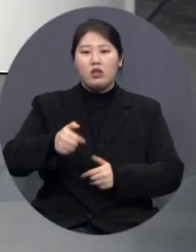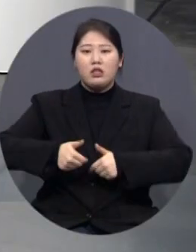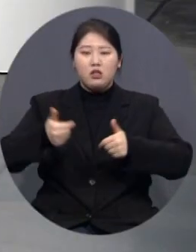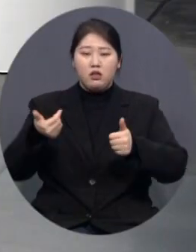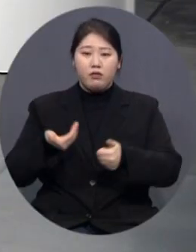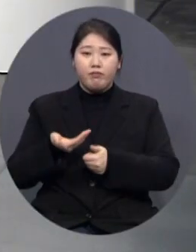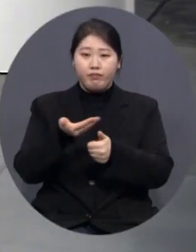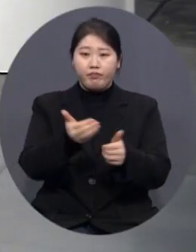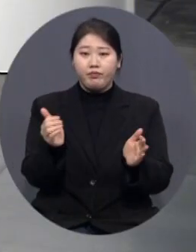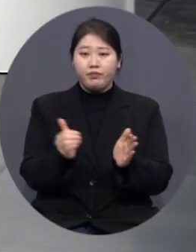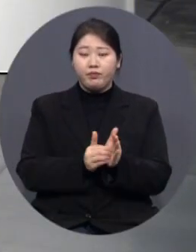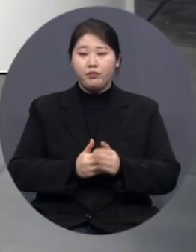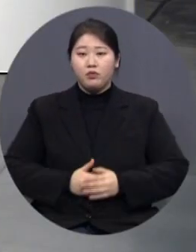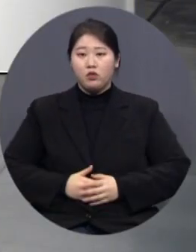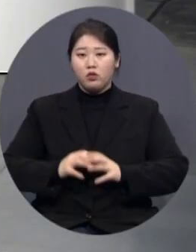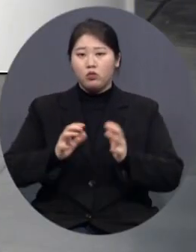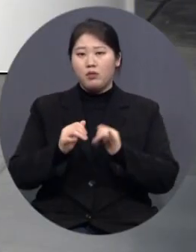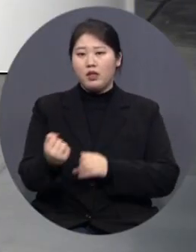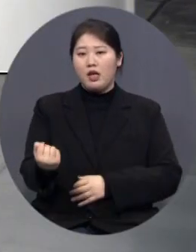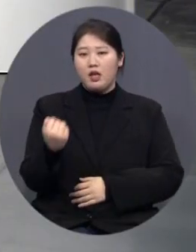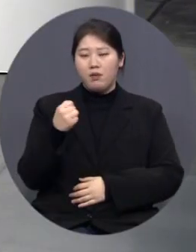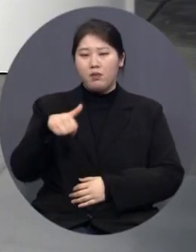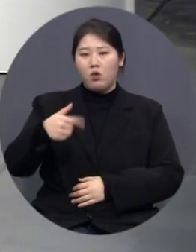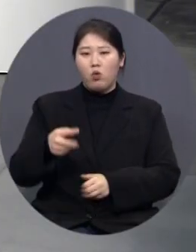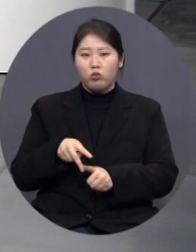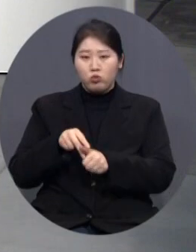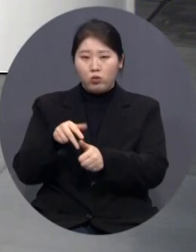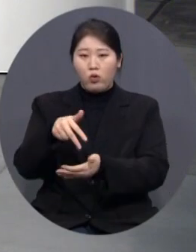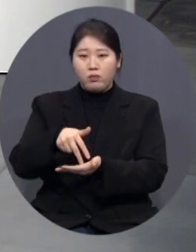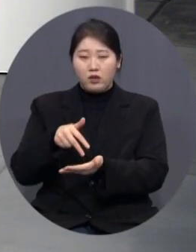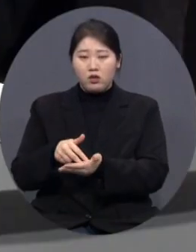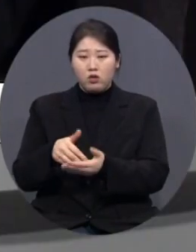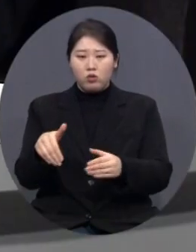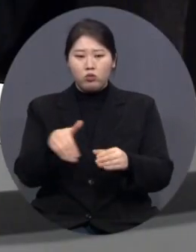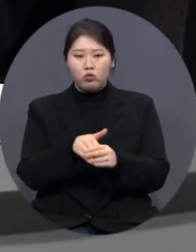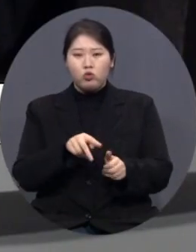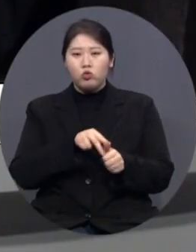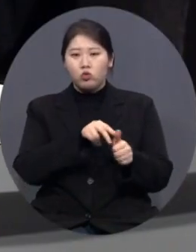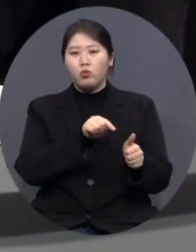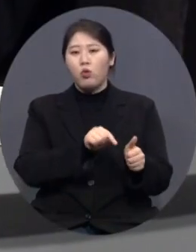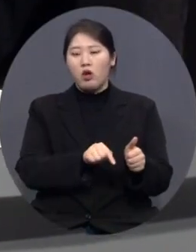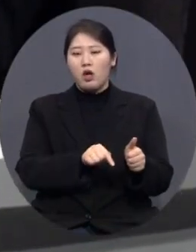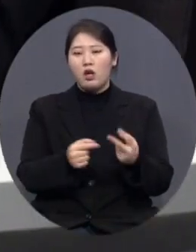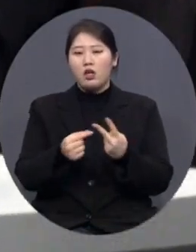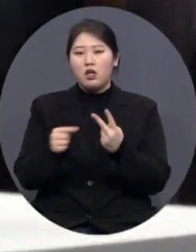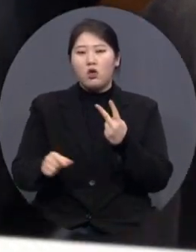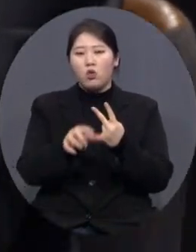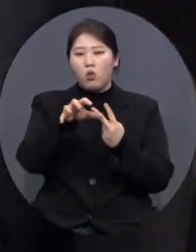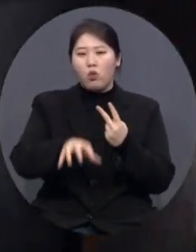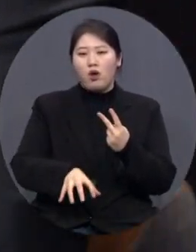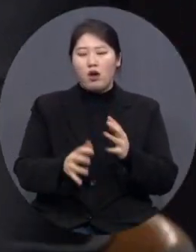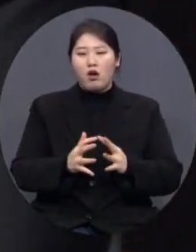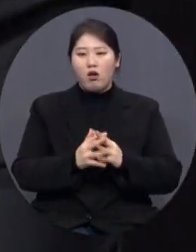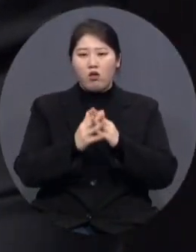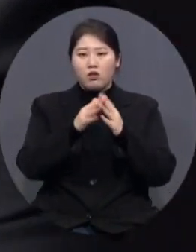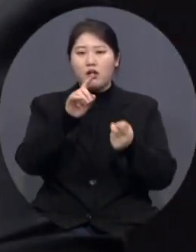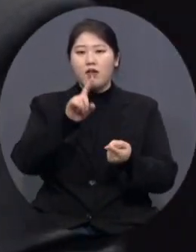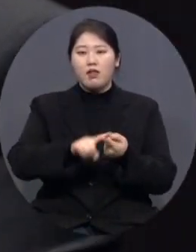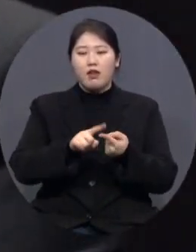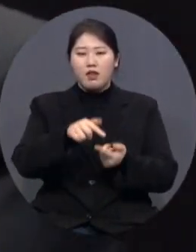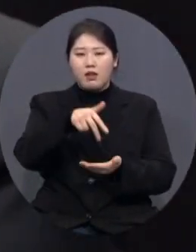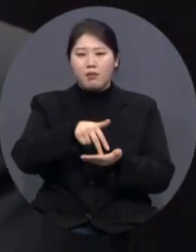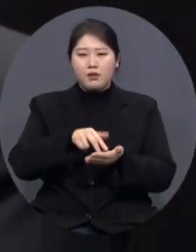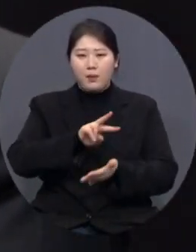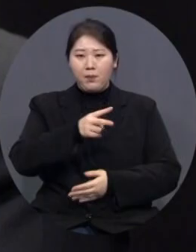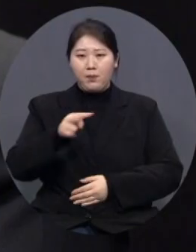줬습니다 국민의 고광철 후보는 문대림 후보가 제공 건설에 대한 입장을 선거 때마다 바꿔